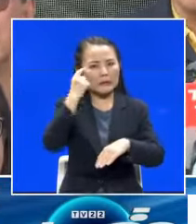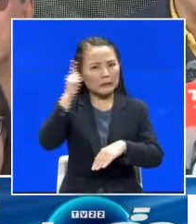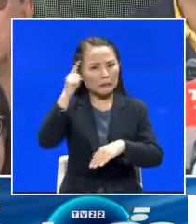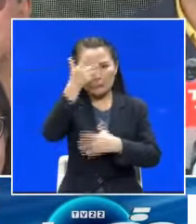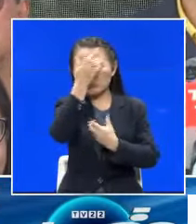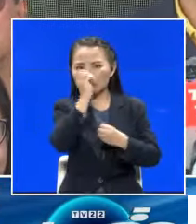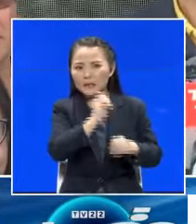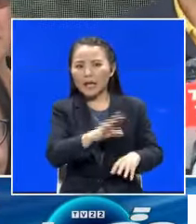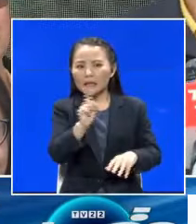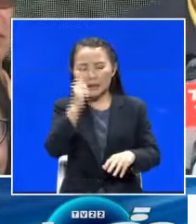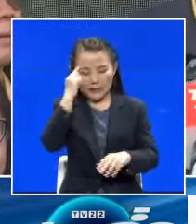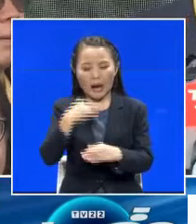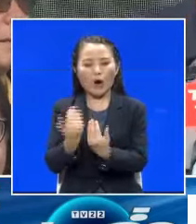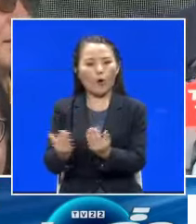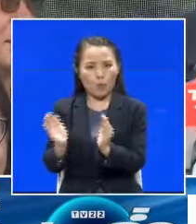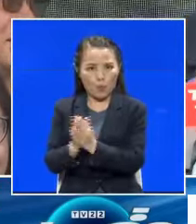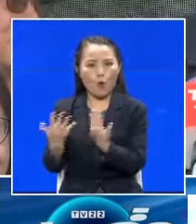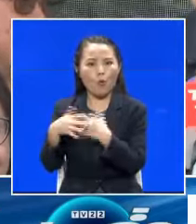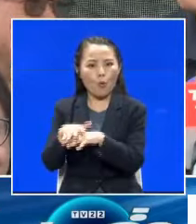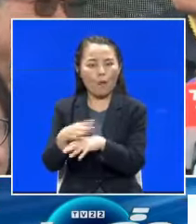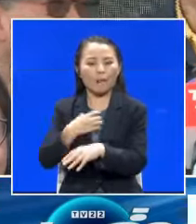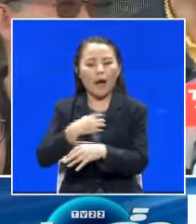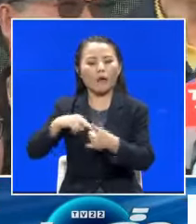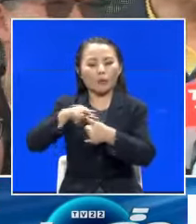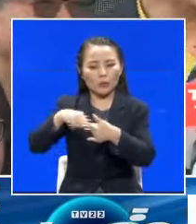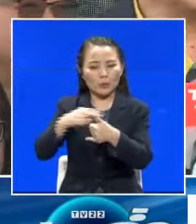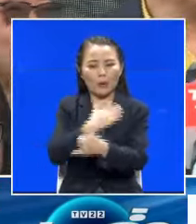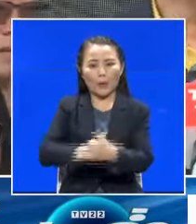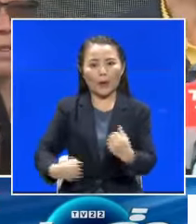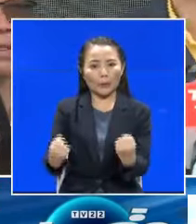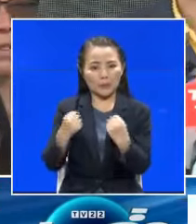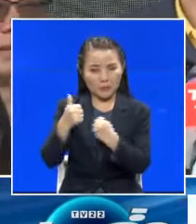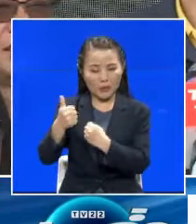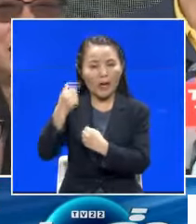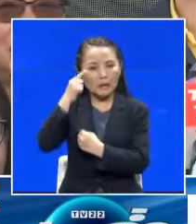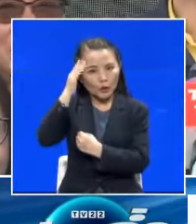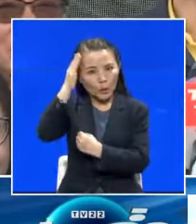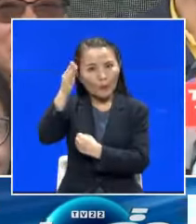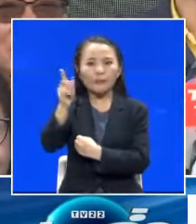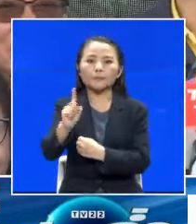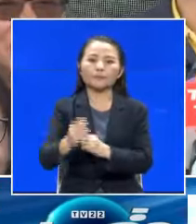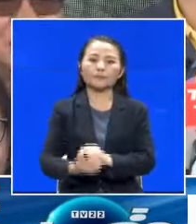คุณทักษิณอยากจะใช้เวลาอยู่กับครอบครัวแล้วก็รักษาตัวต่อไปให้ดีขึ้นแล้วหลังจากนั้นค่อยว่ากันค่ะ